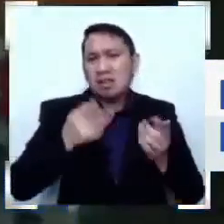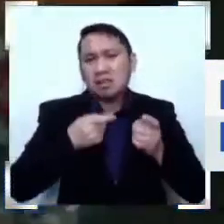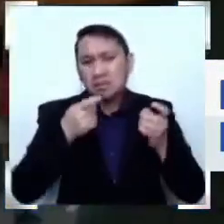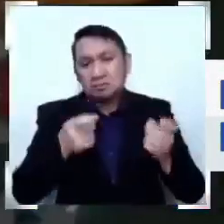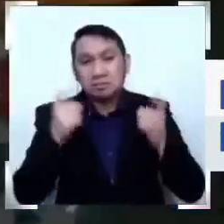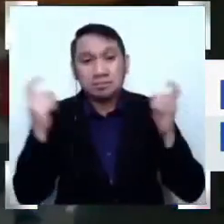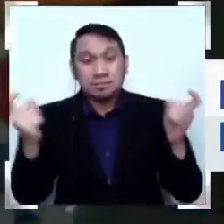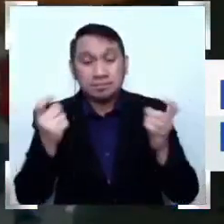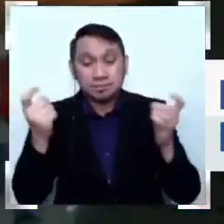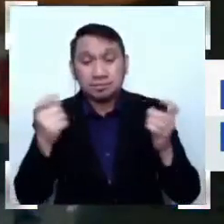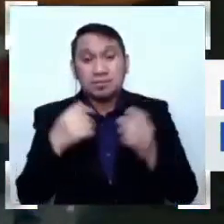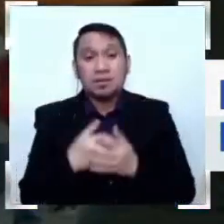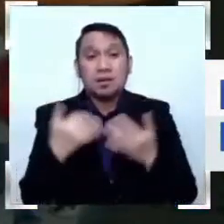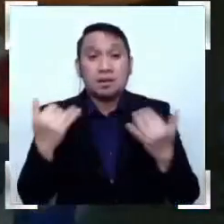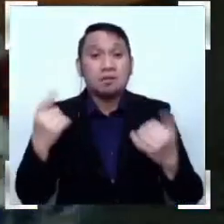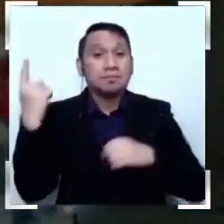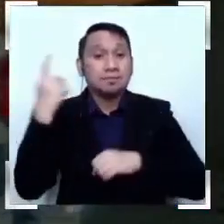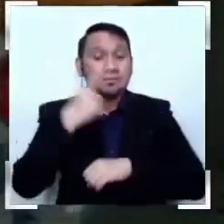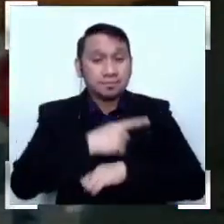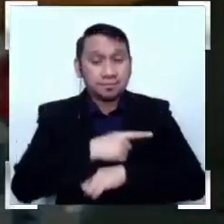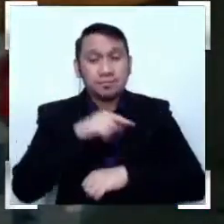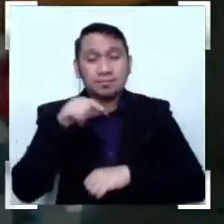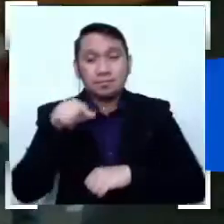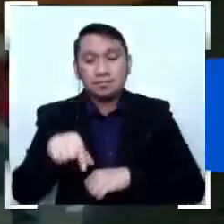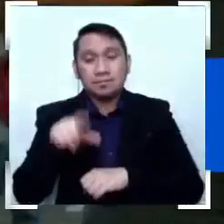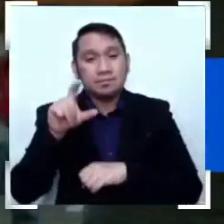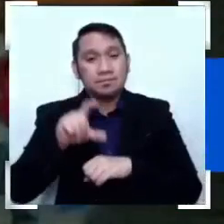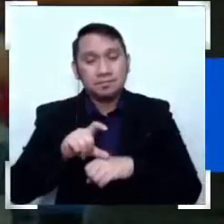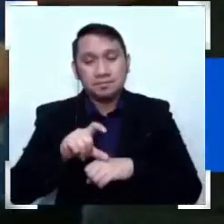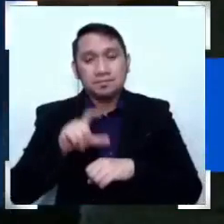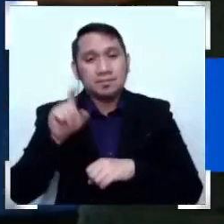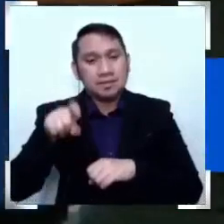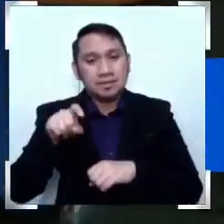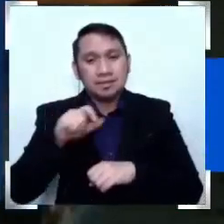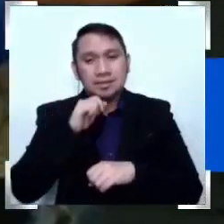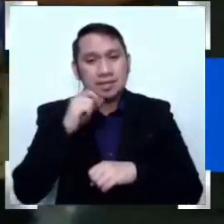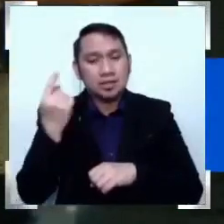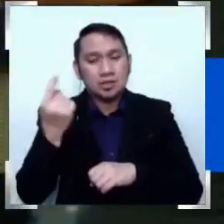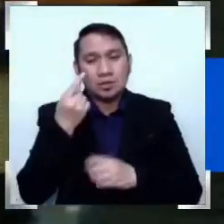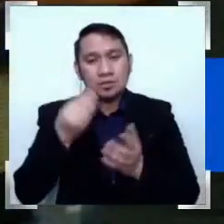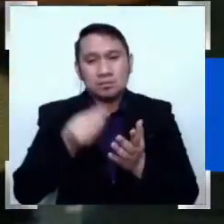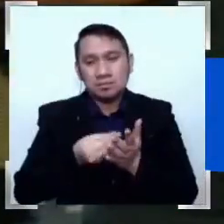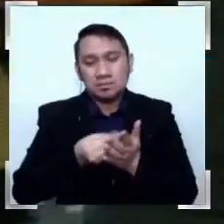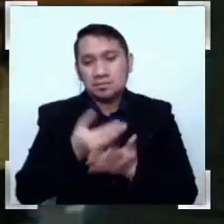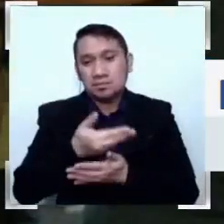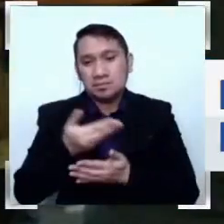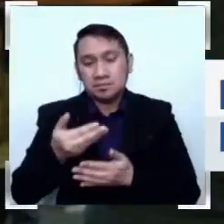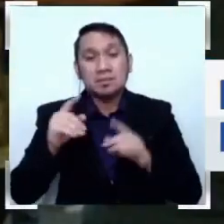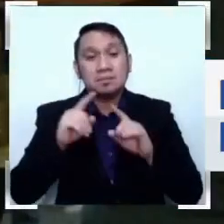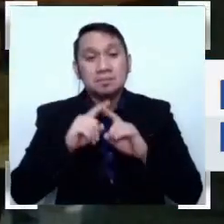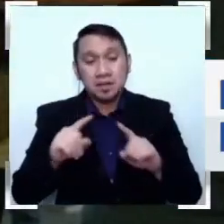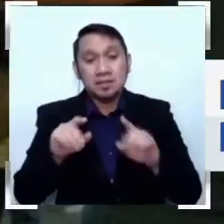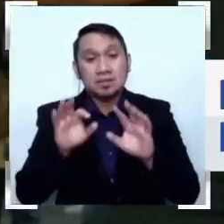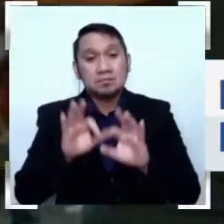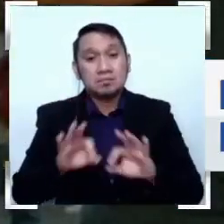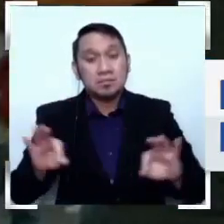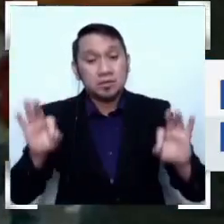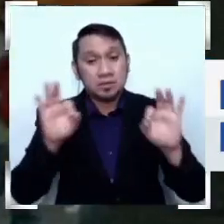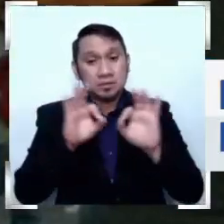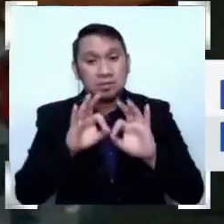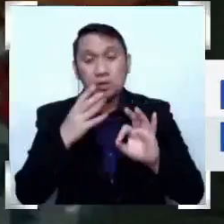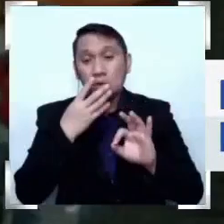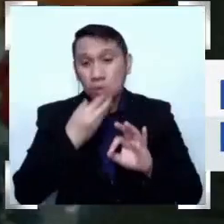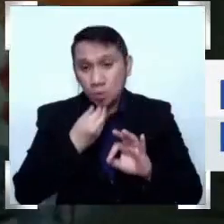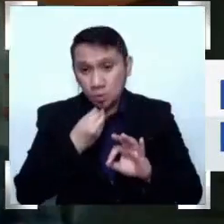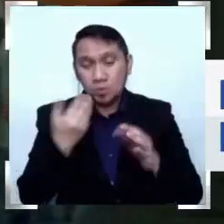daw ng simbahan, hindi kailangang material na bagay o pera lang ang ibigay tuwing Pasko, lalo na para sa mga taong nakasanayang hinga